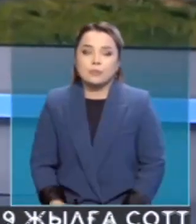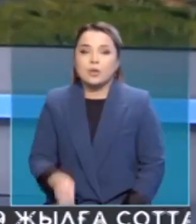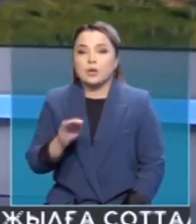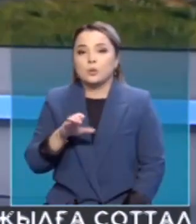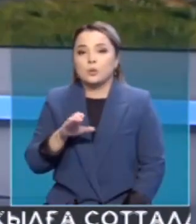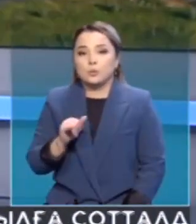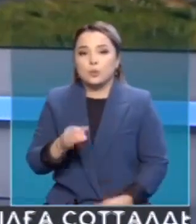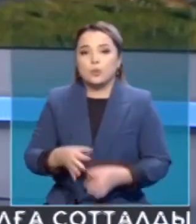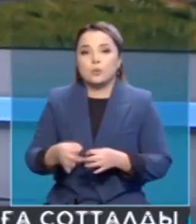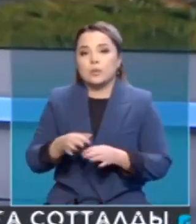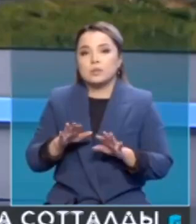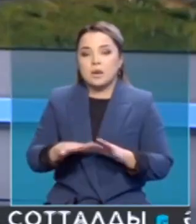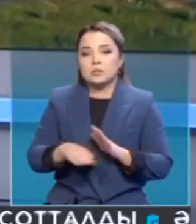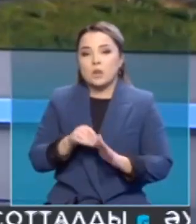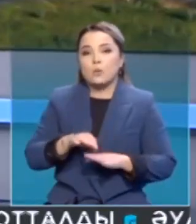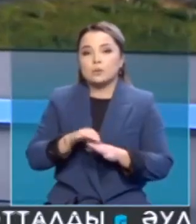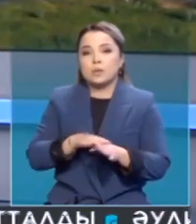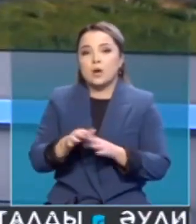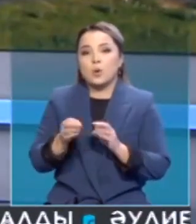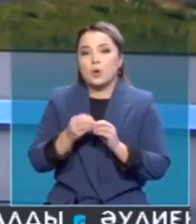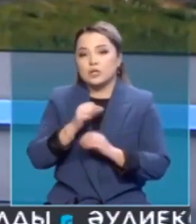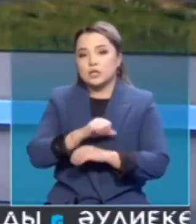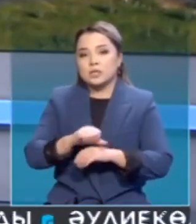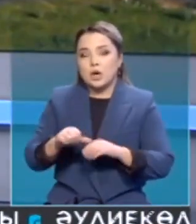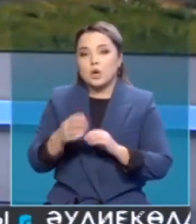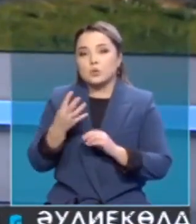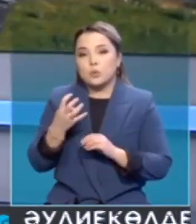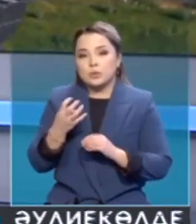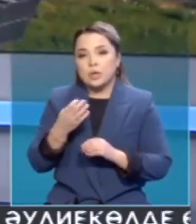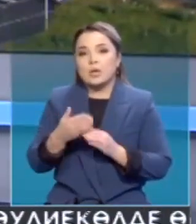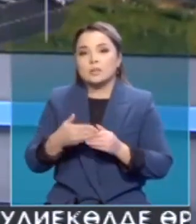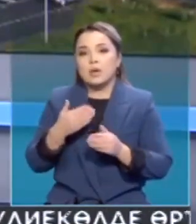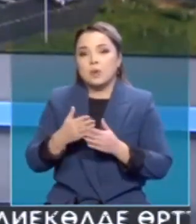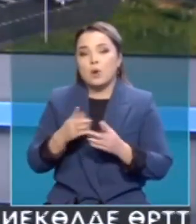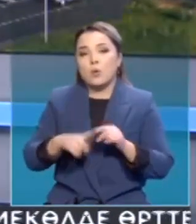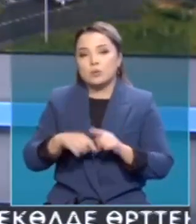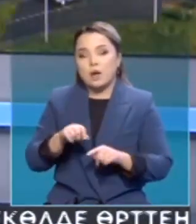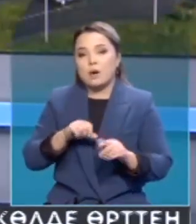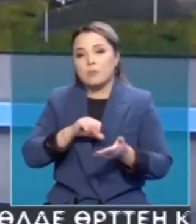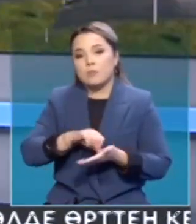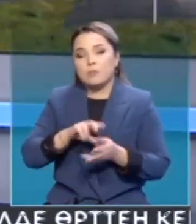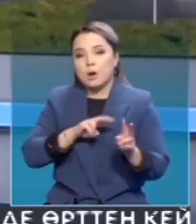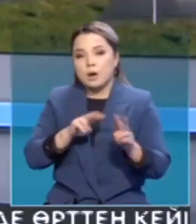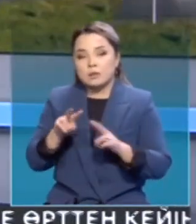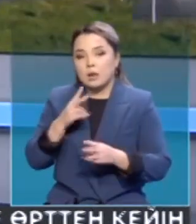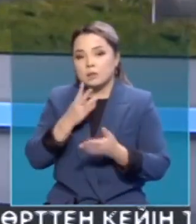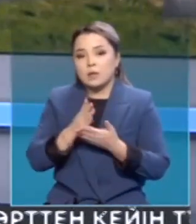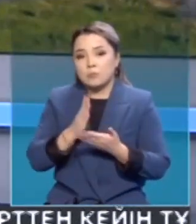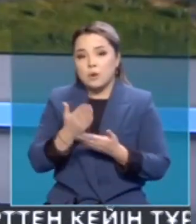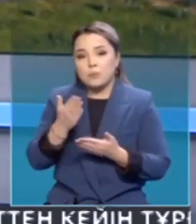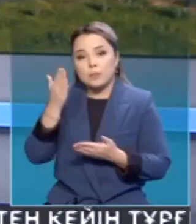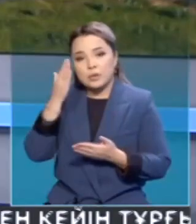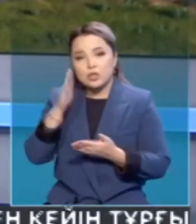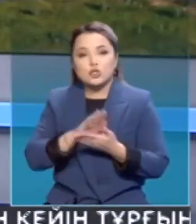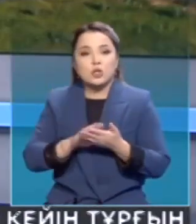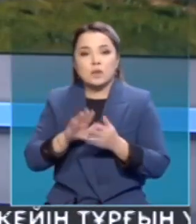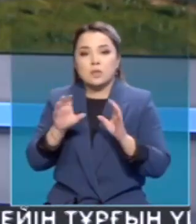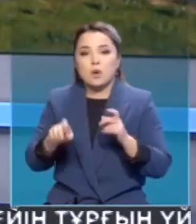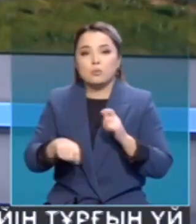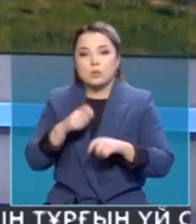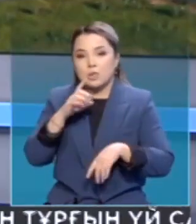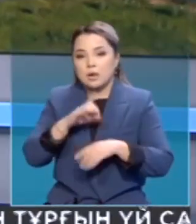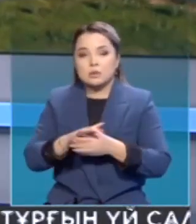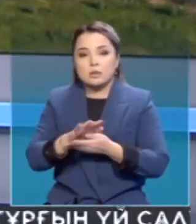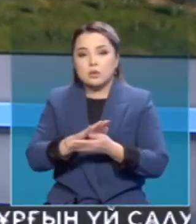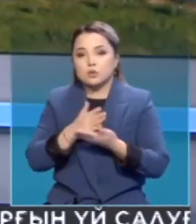Жетісу облысында сайлау процесін 10 шетелдік және 400-ден астам отандық байқаушы бақылады. Олардың пікірінше ешқандай заң бұзу